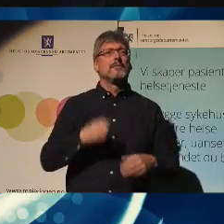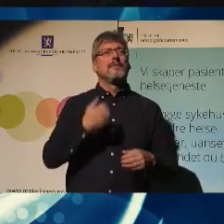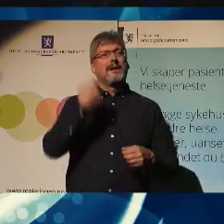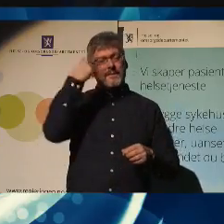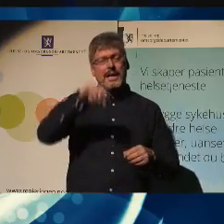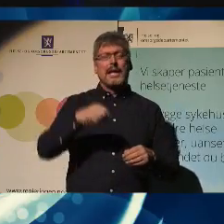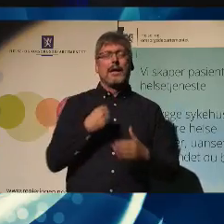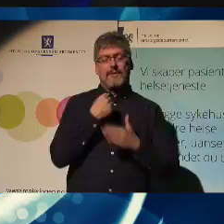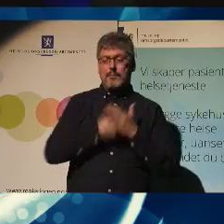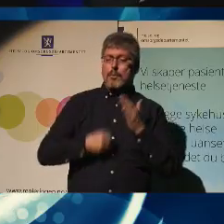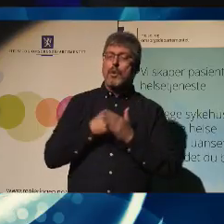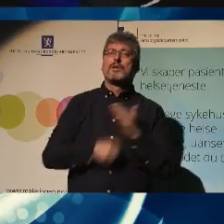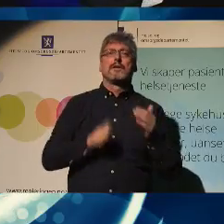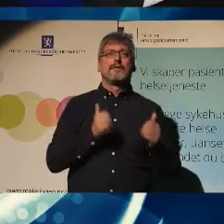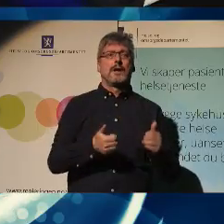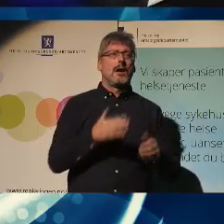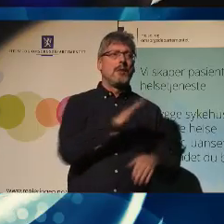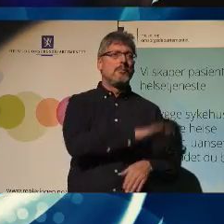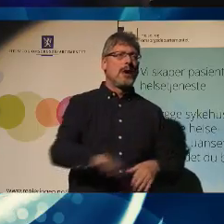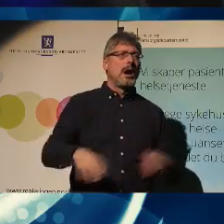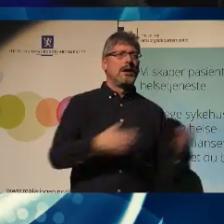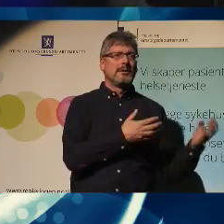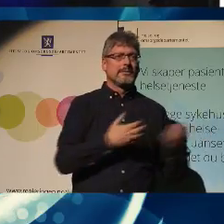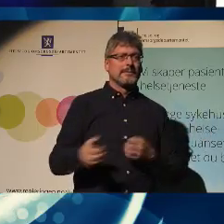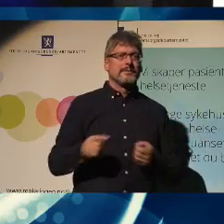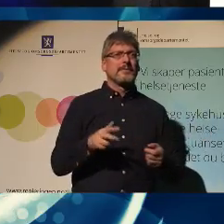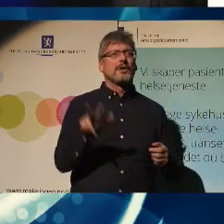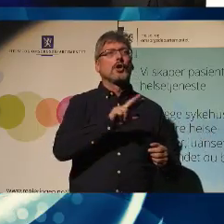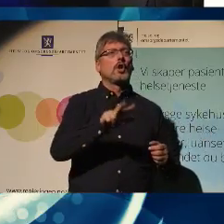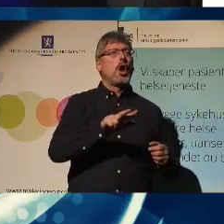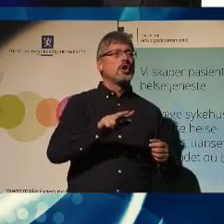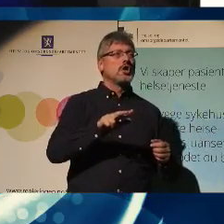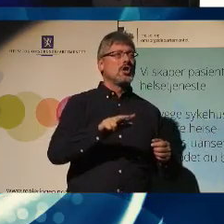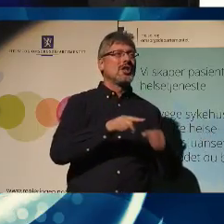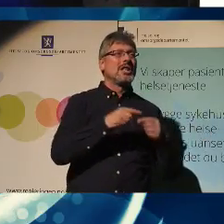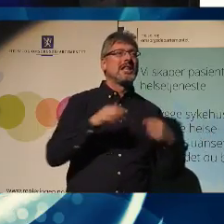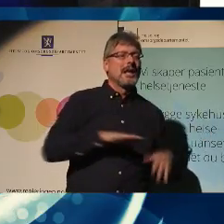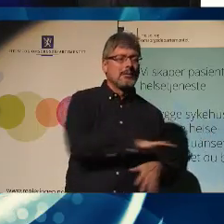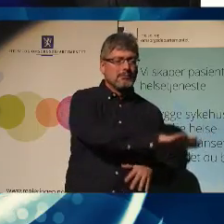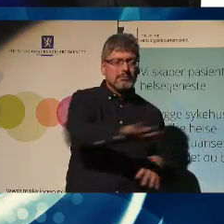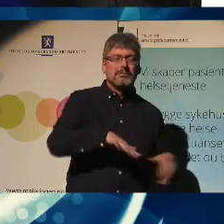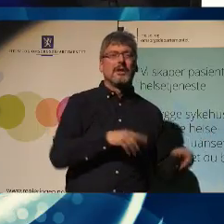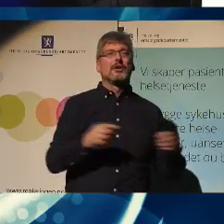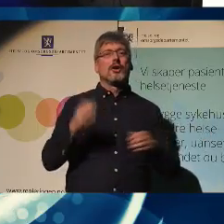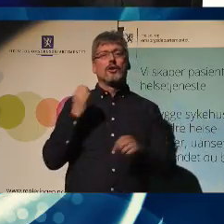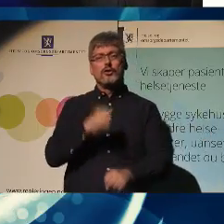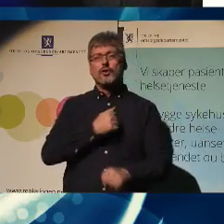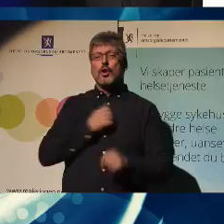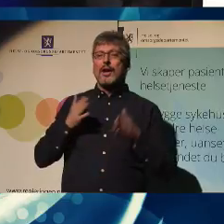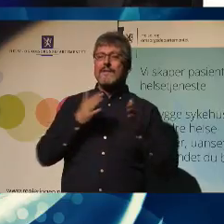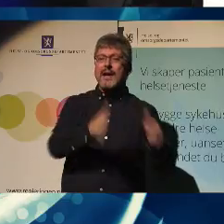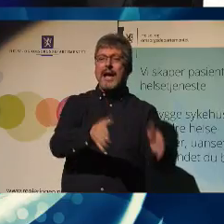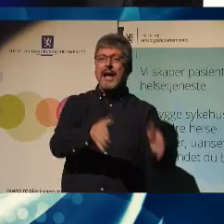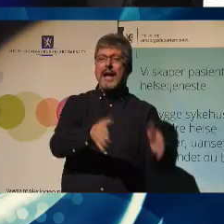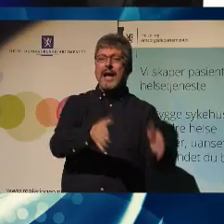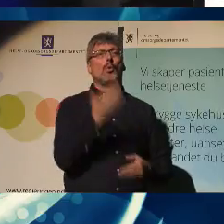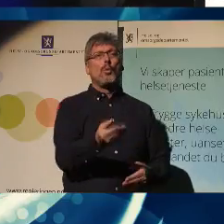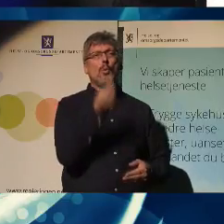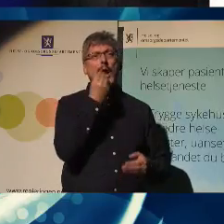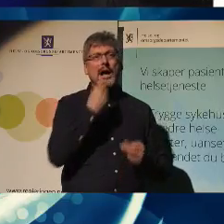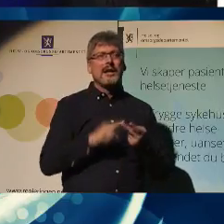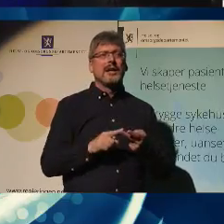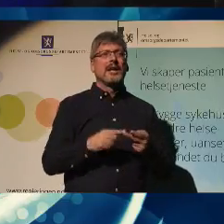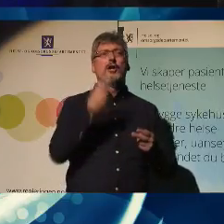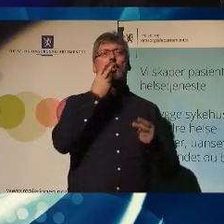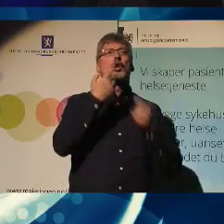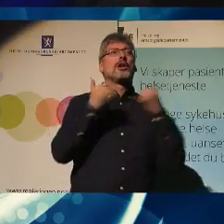pådrivere i forhold til det. Barn trenger grønne lunger, de trenger trygge veier, de trenger god ernæring, de trenger